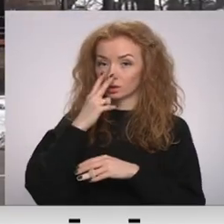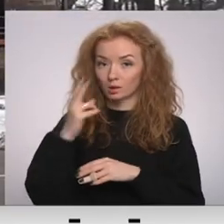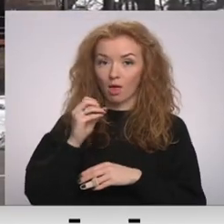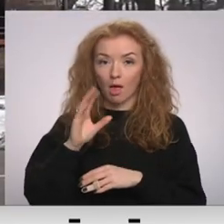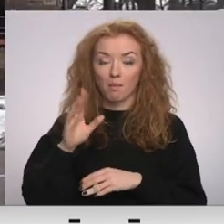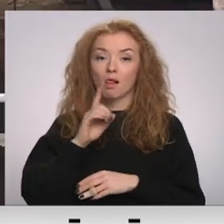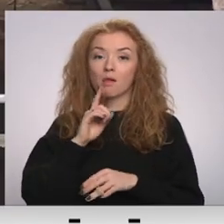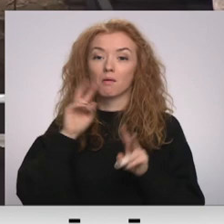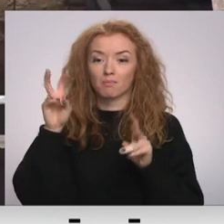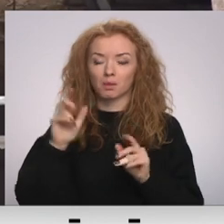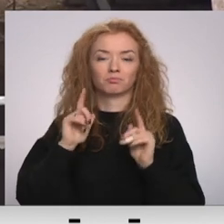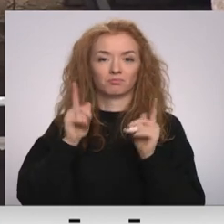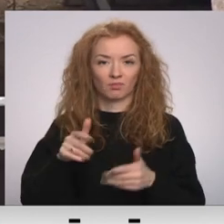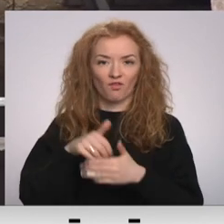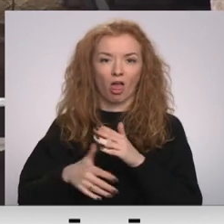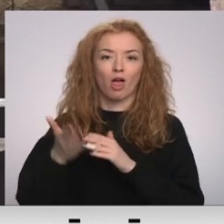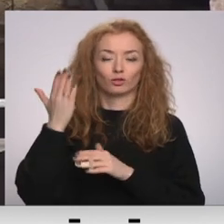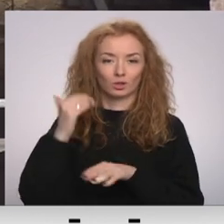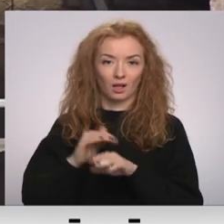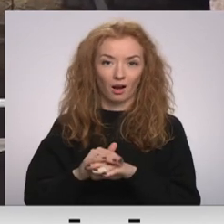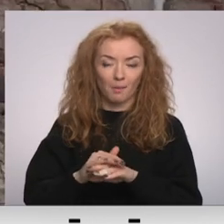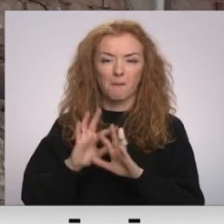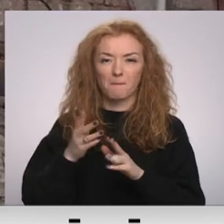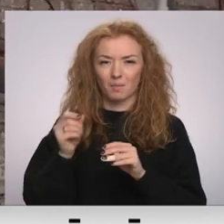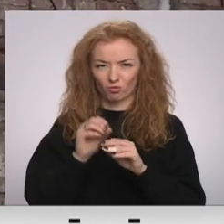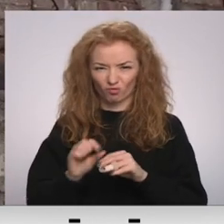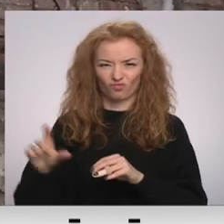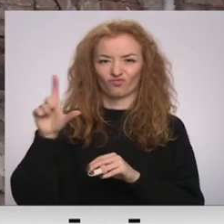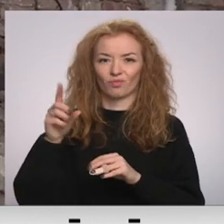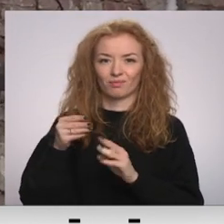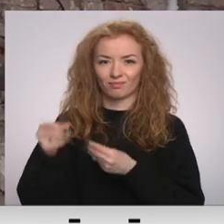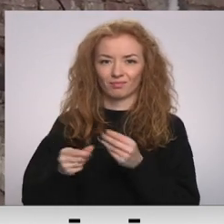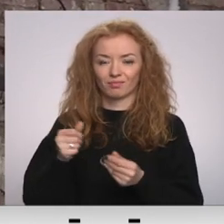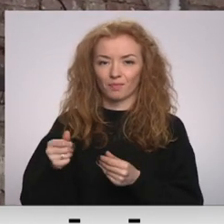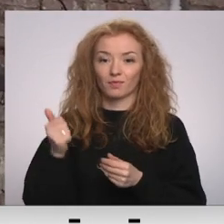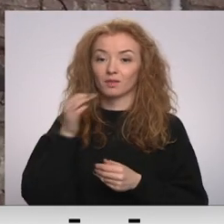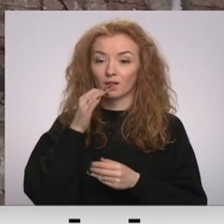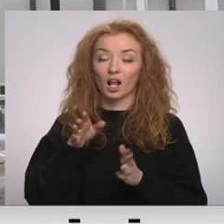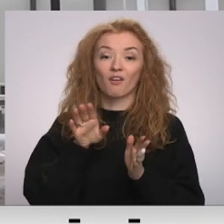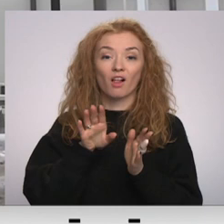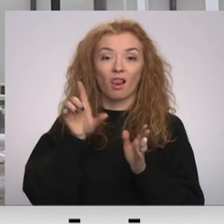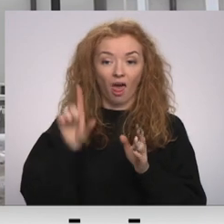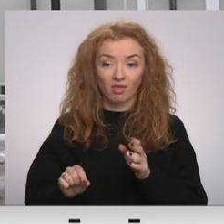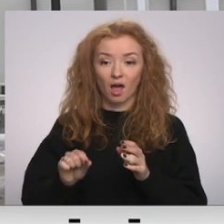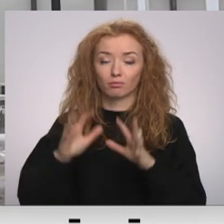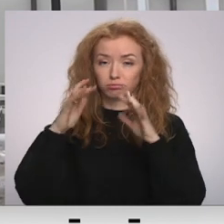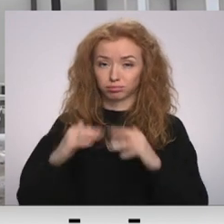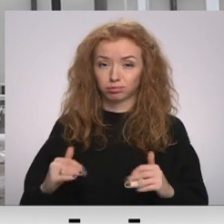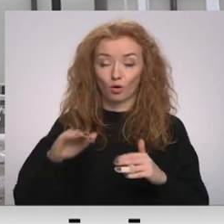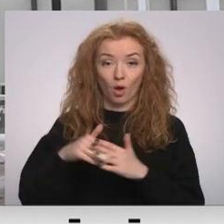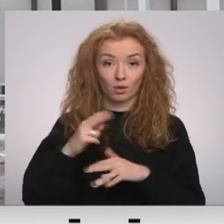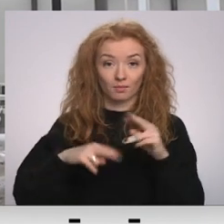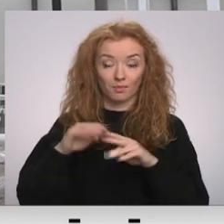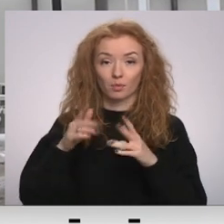Liepā izšķīrās par labu vēsturē, lai gan tas ievērojami sadārdzināja projektu. Lētāk būtu bijis viņu nojaukt un uzcelt jaunu. Šai mājai